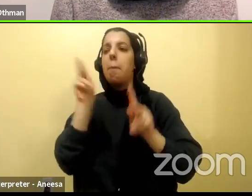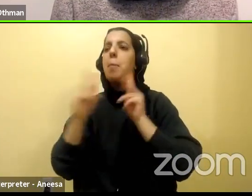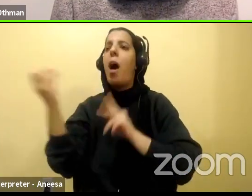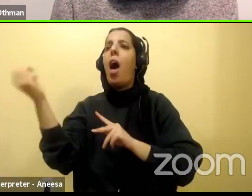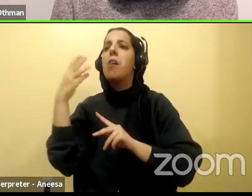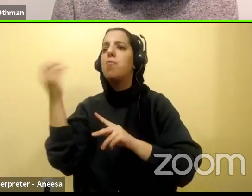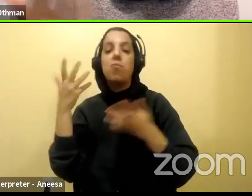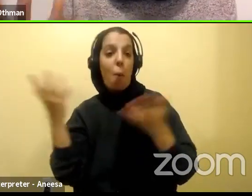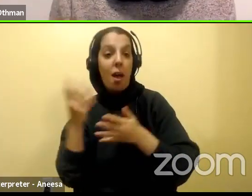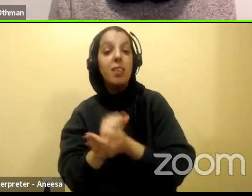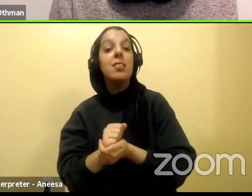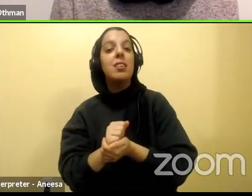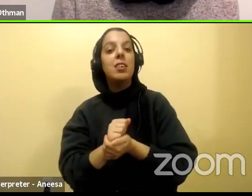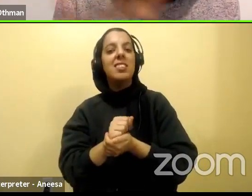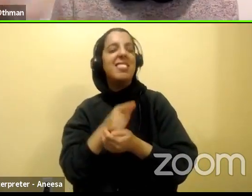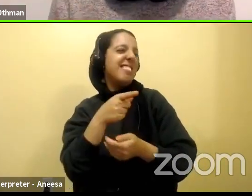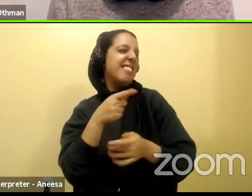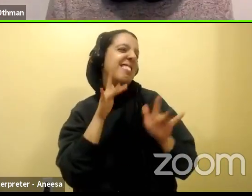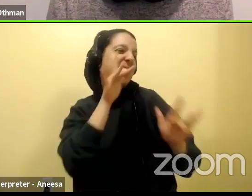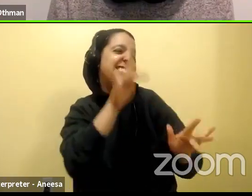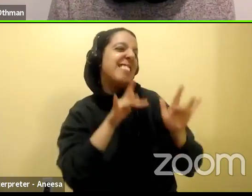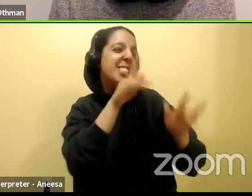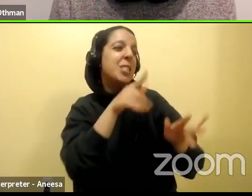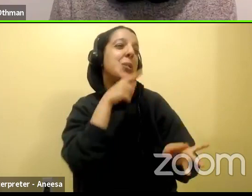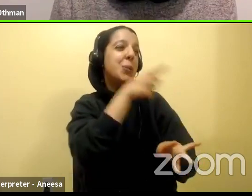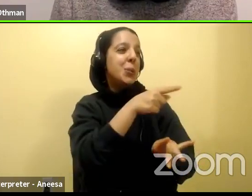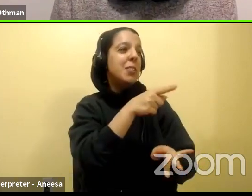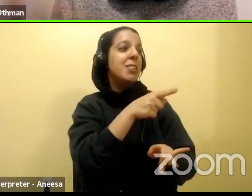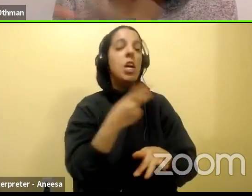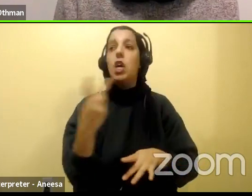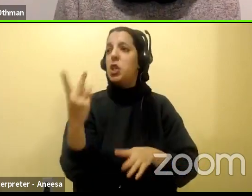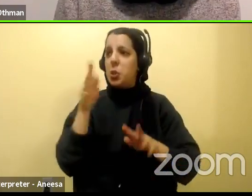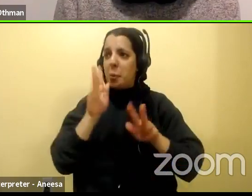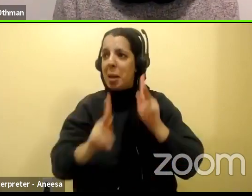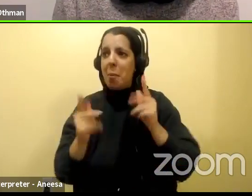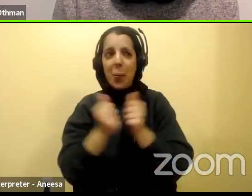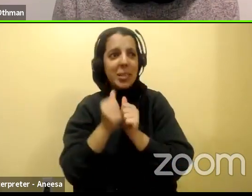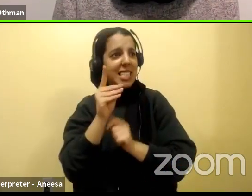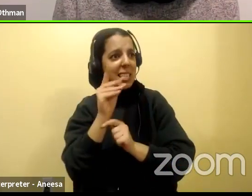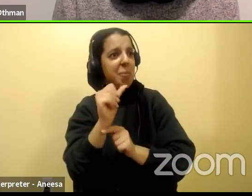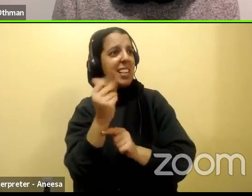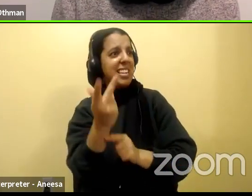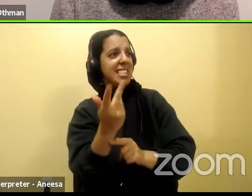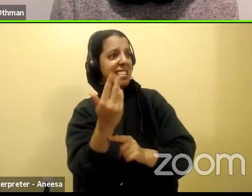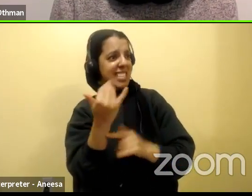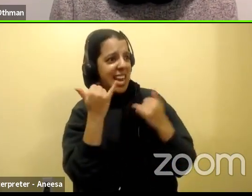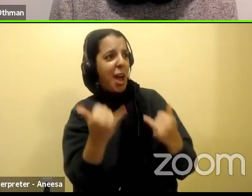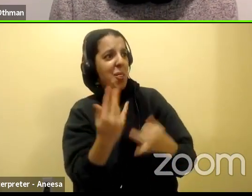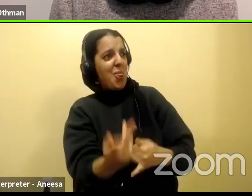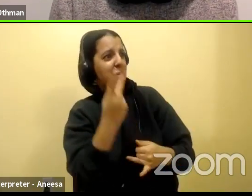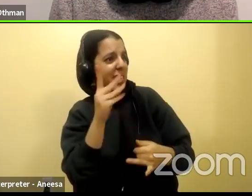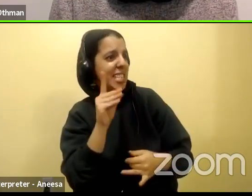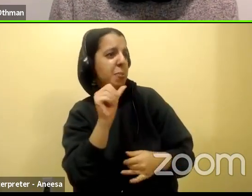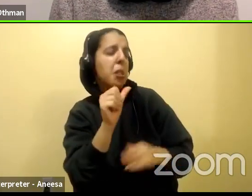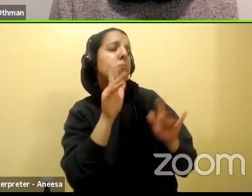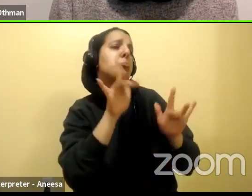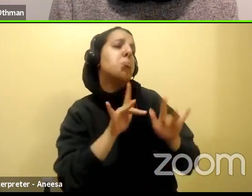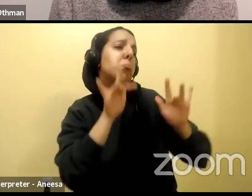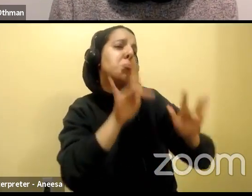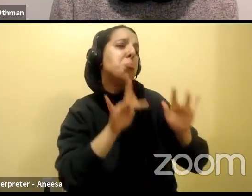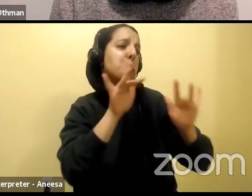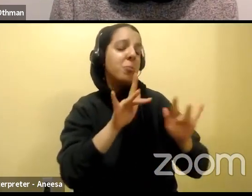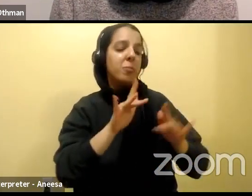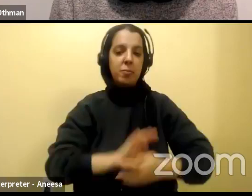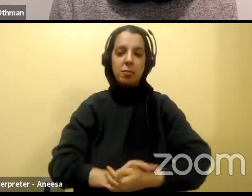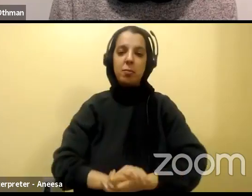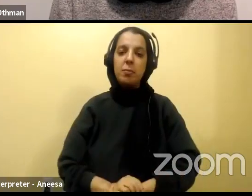"Oh, you know, we feel bad for you. You used to be two people with disabilities, and now there's three of you with a disability." طبعا